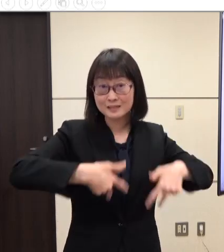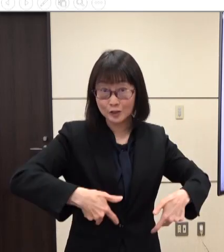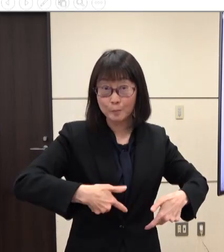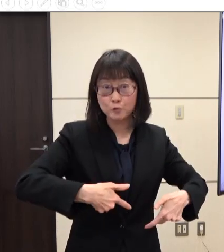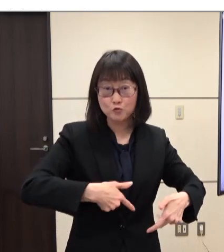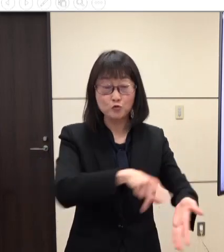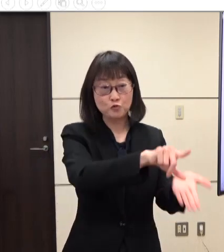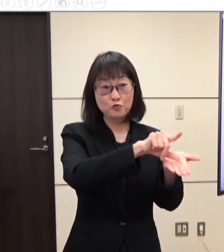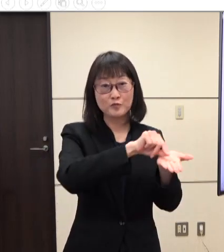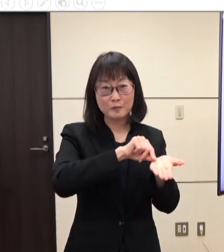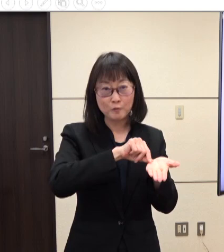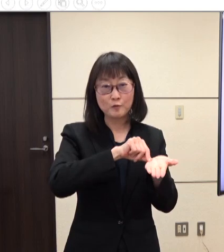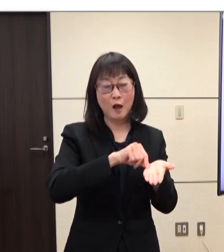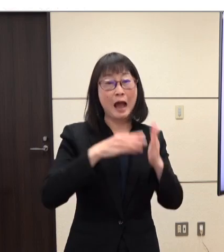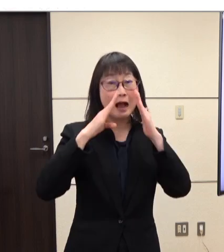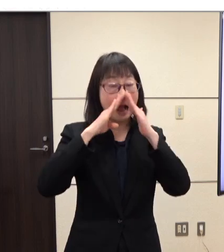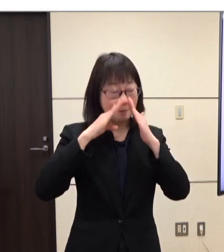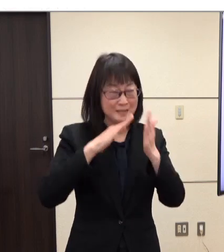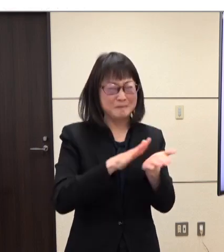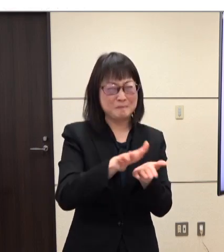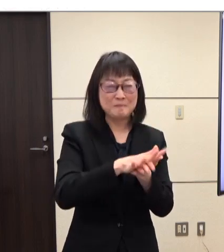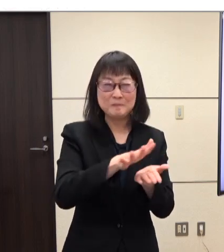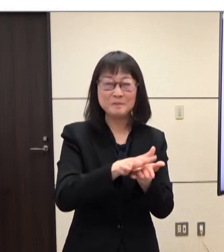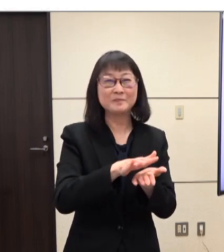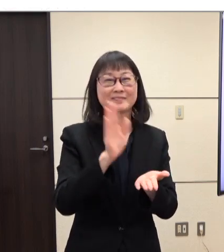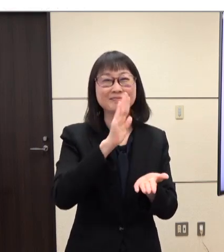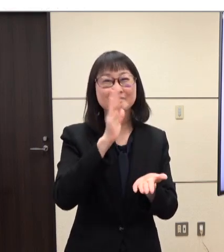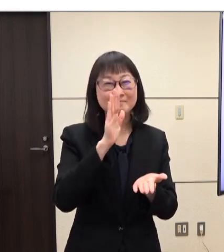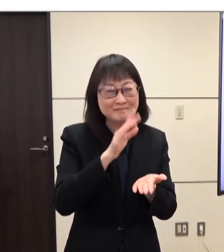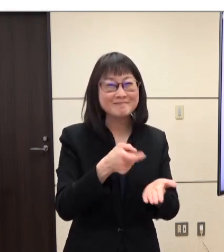います。それから、職員の方も、